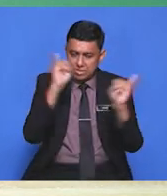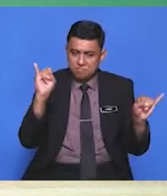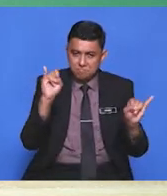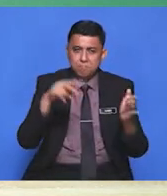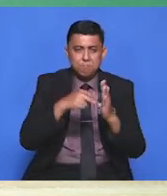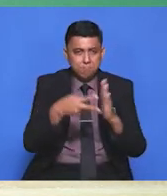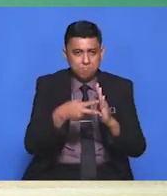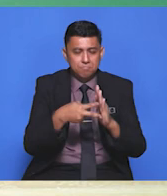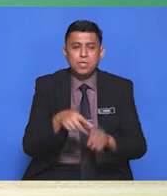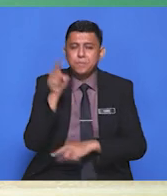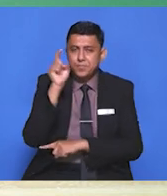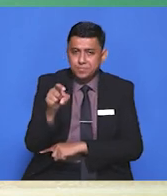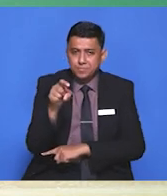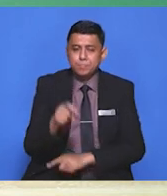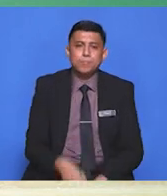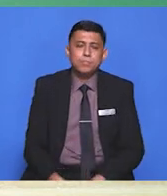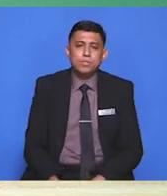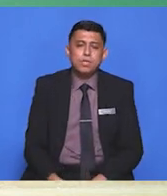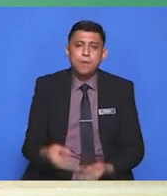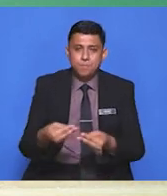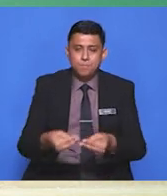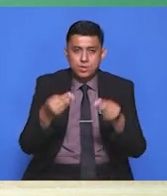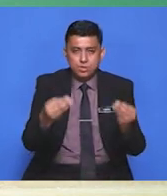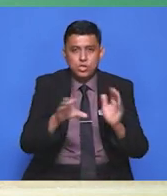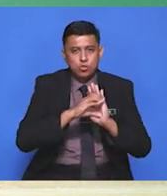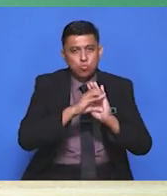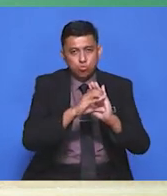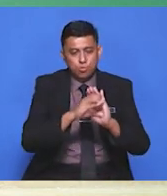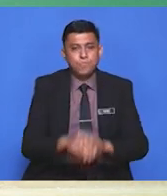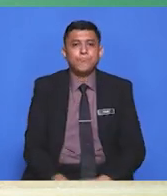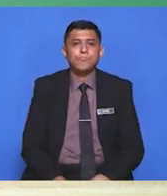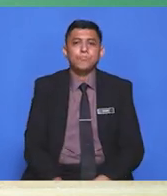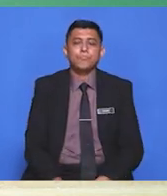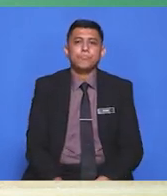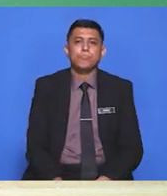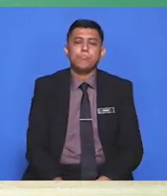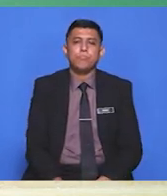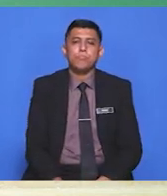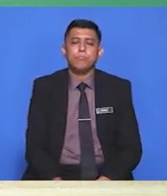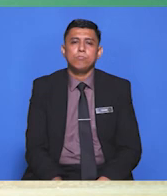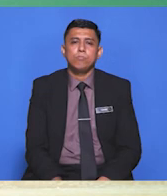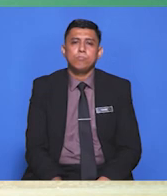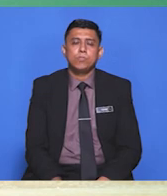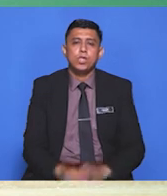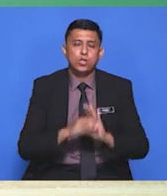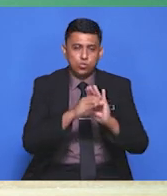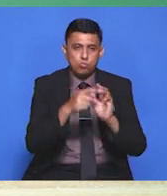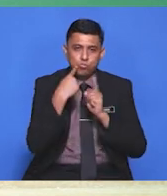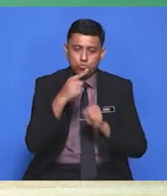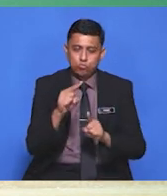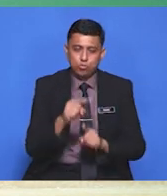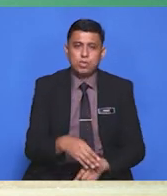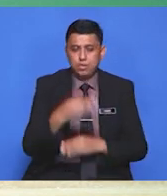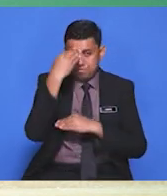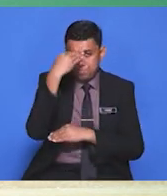maknanya mesti beri contoh. Baik, kita lihat contoh jawapan